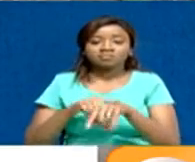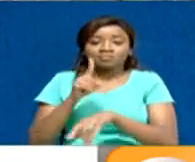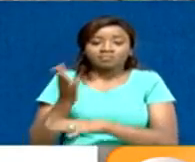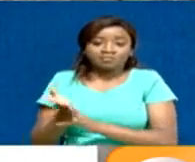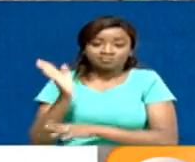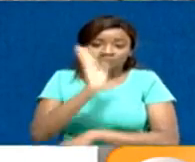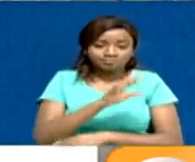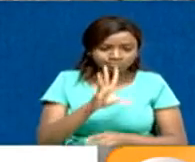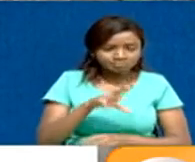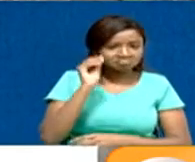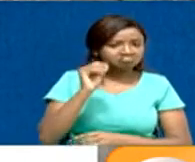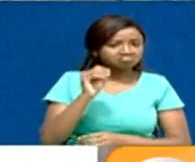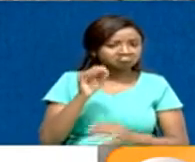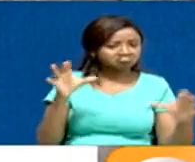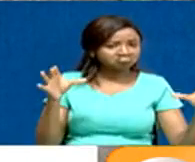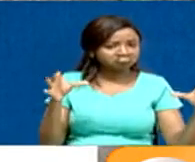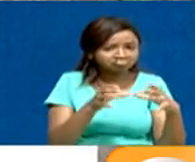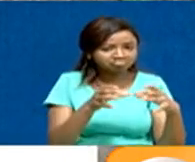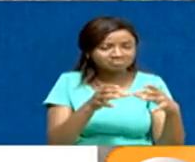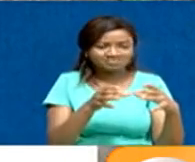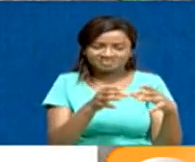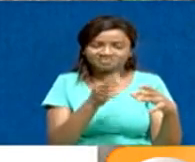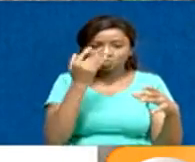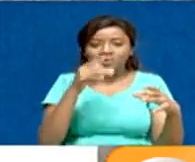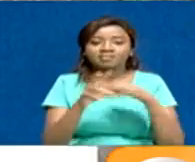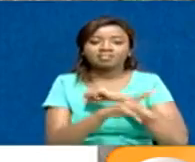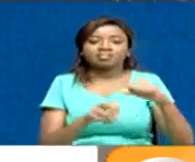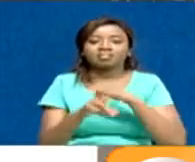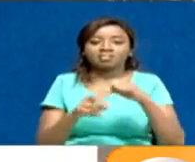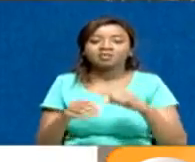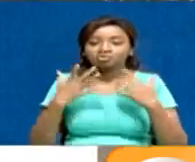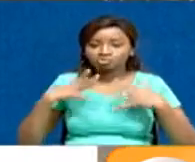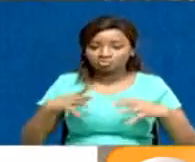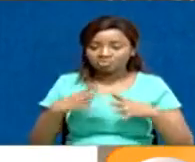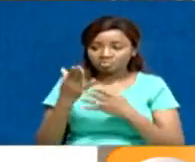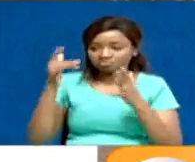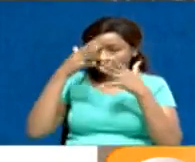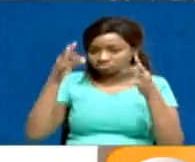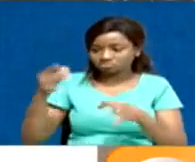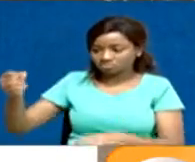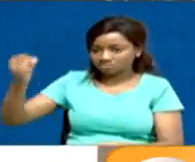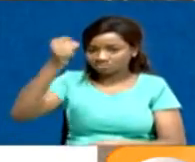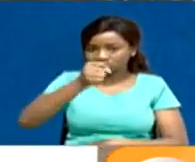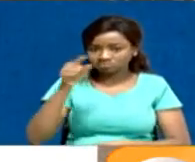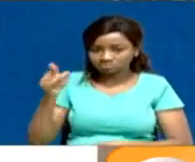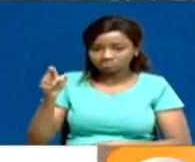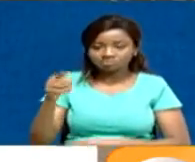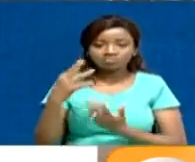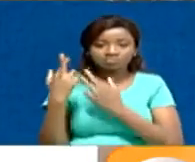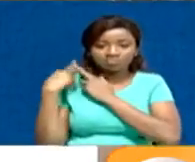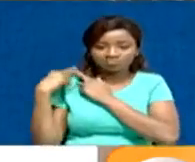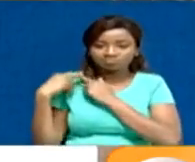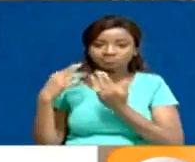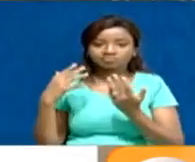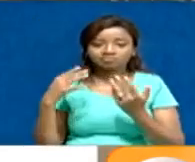wanapata wamepunguka juu ya wizi. Wazee wakaamua kumchagua yeye kushughulikia punda, awe anafungua